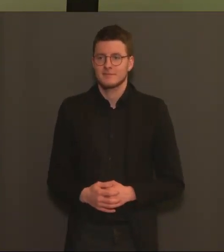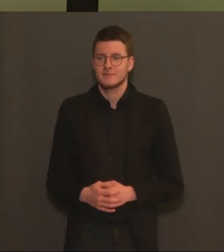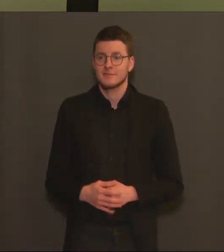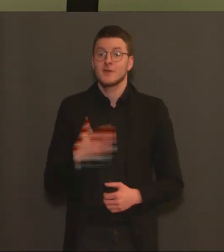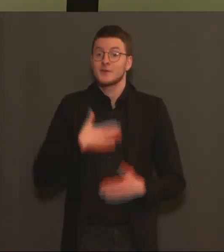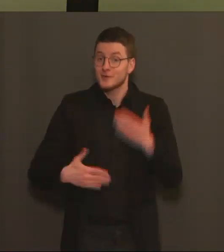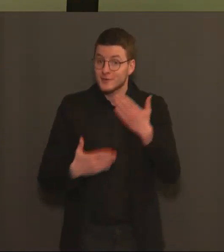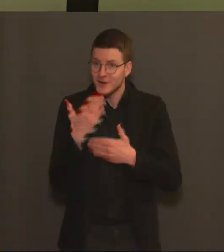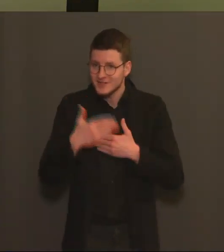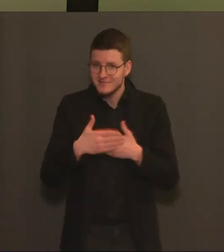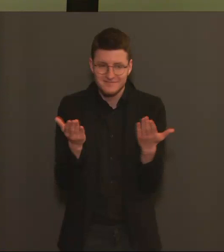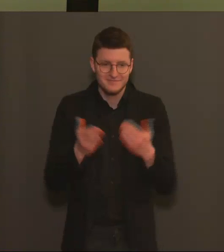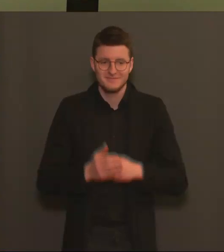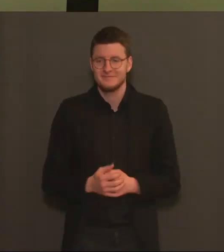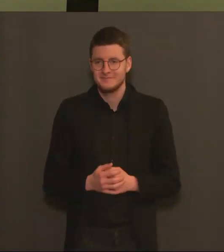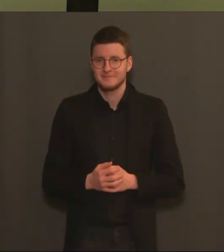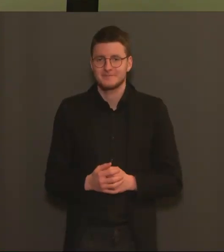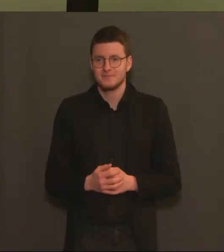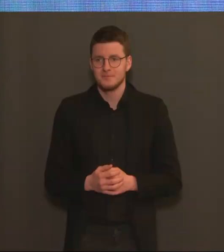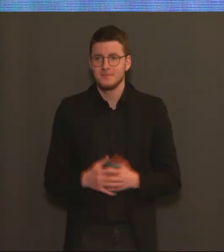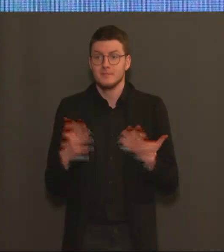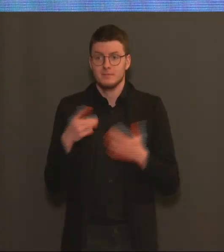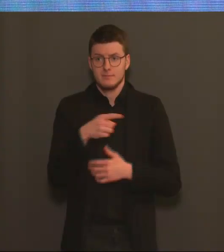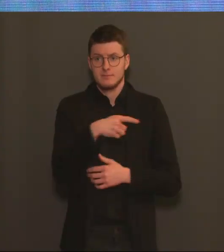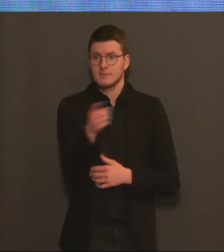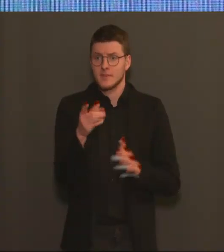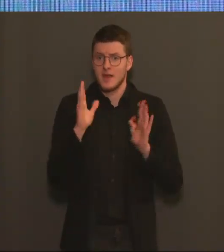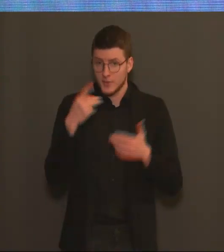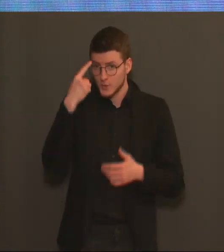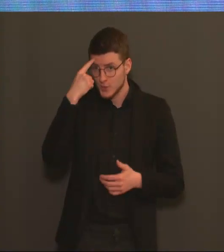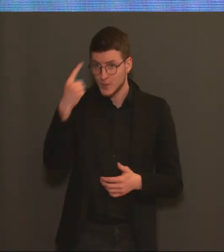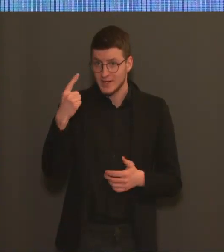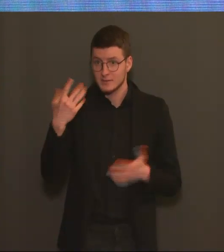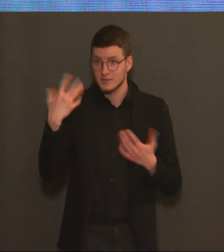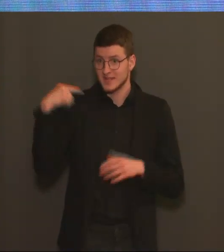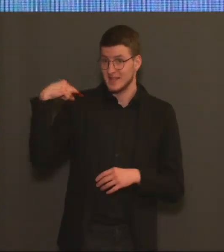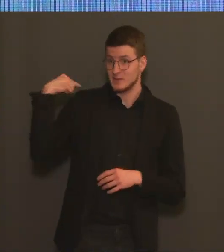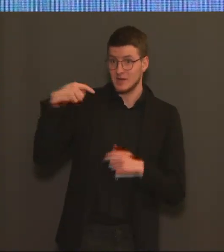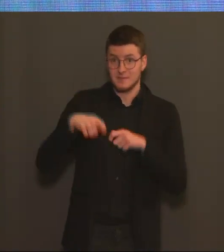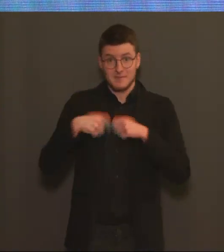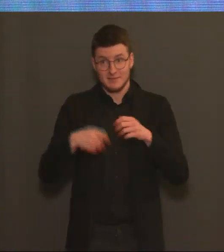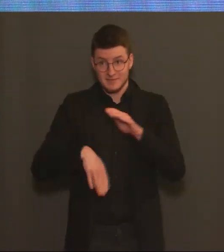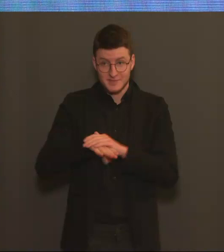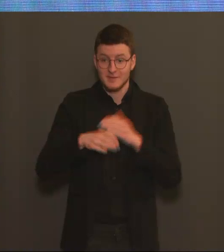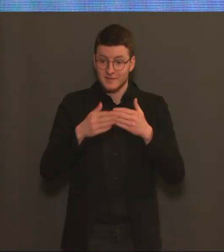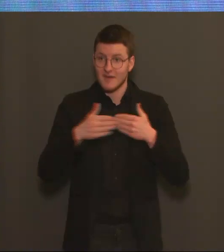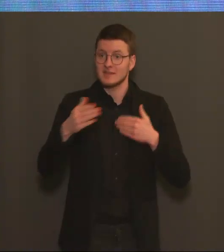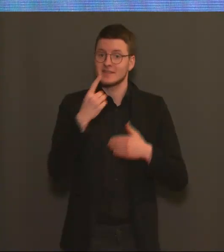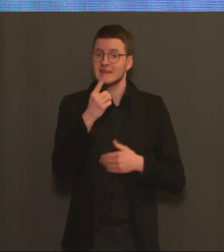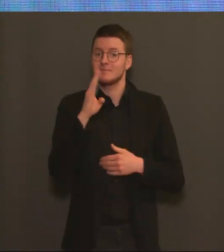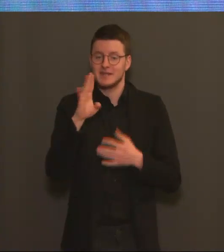Goedemorgen iedereen. Zoals u weet begint deze week fase 1b van de